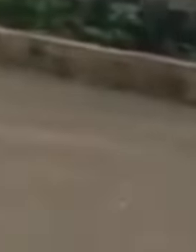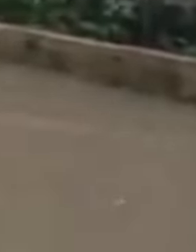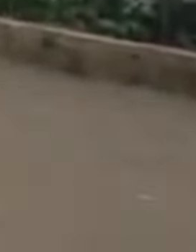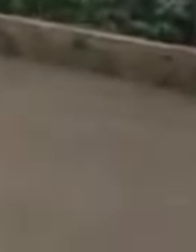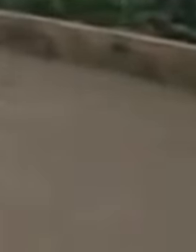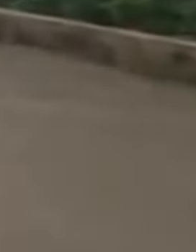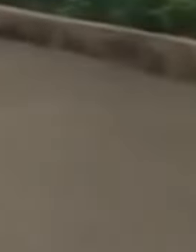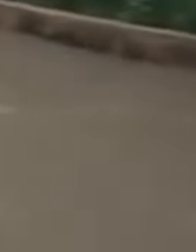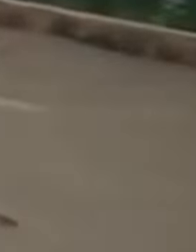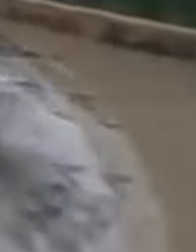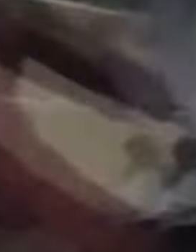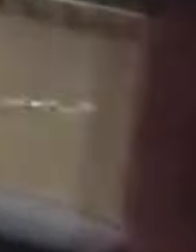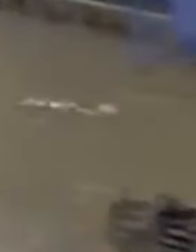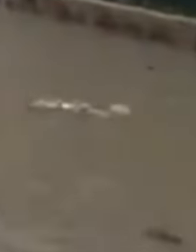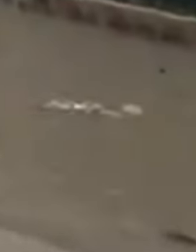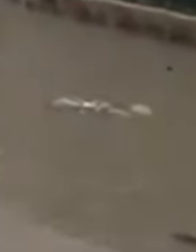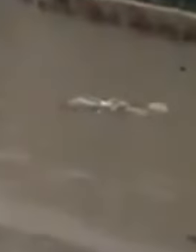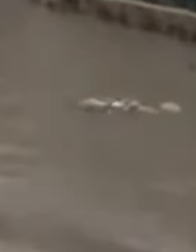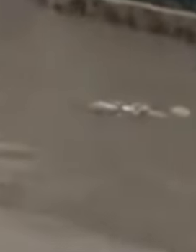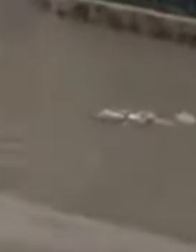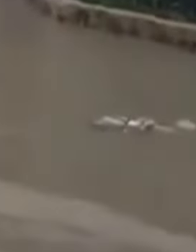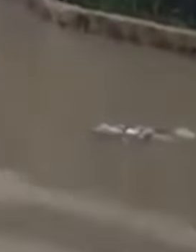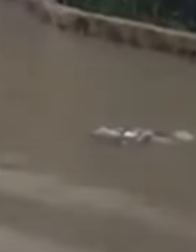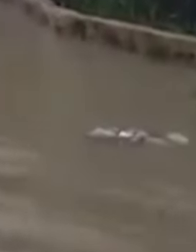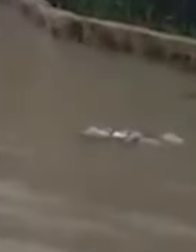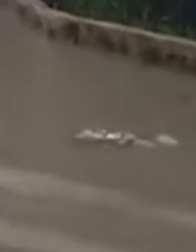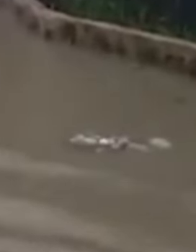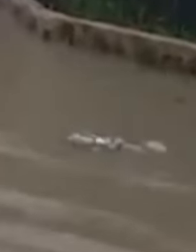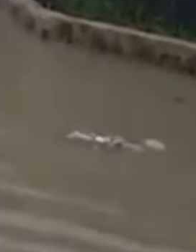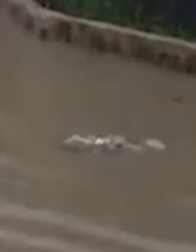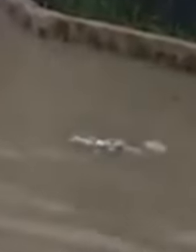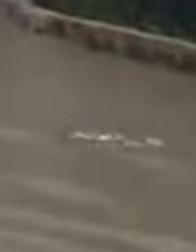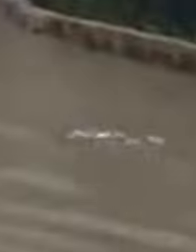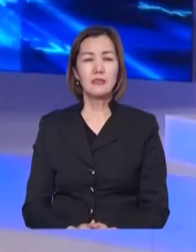жаңалықтарын ғаламтор ақпараттарымен дайындаған Еркебұлан Жақыбай, Жетісу телеарнасы.